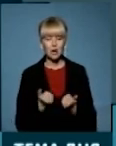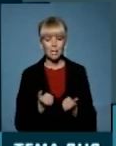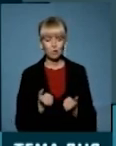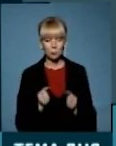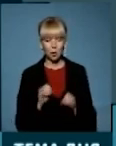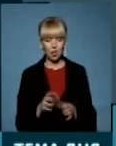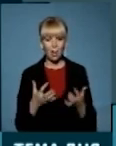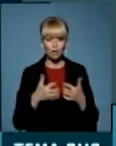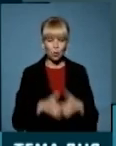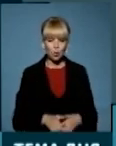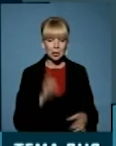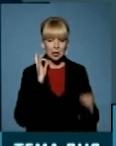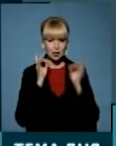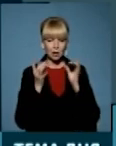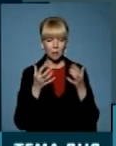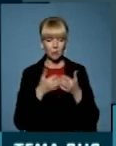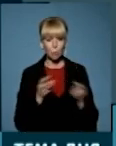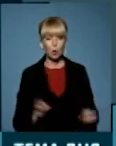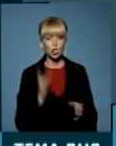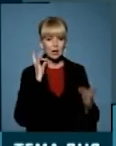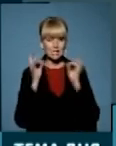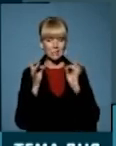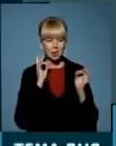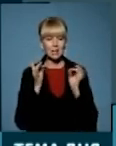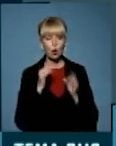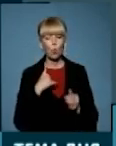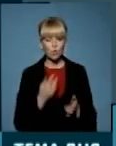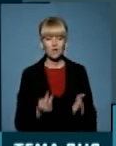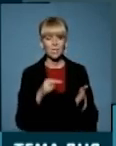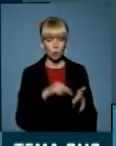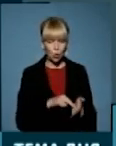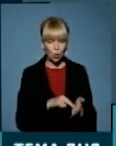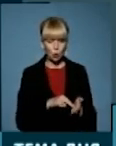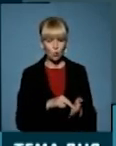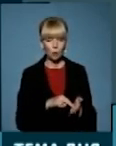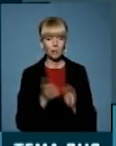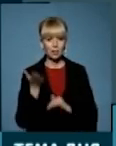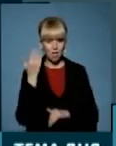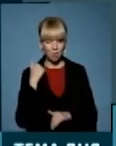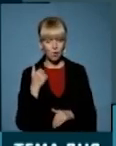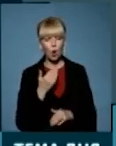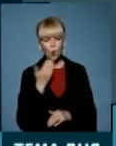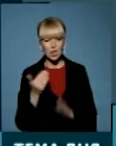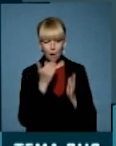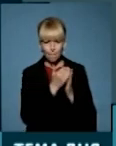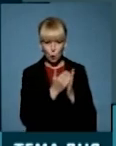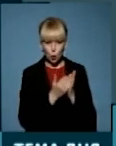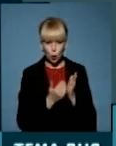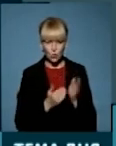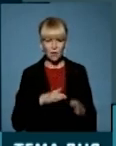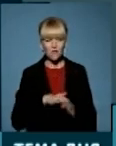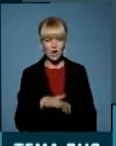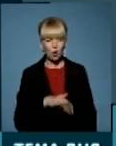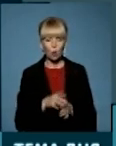установки автоматичної пожежної сигналізації. Значить, сигналізація у нас встановлена давно вже. Остальні пункти